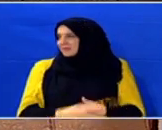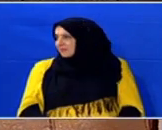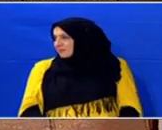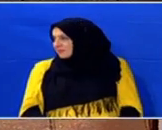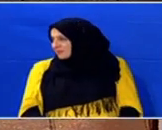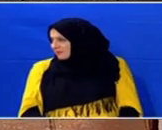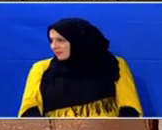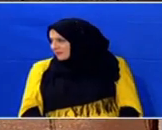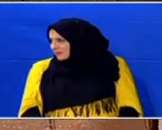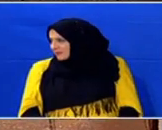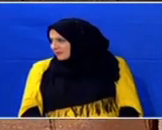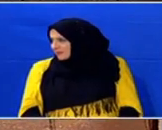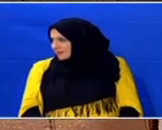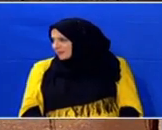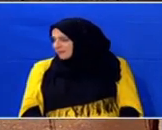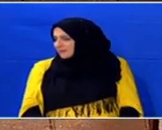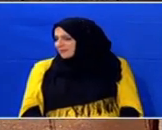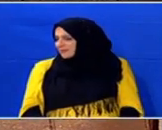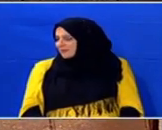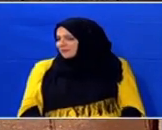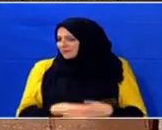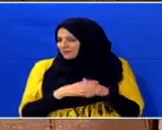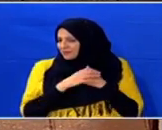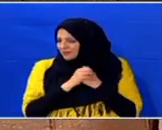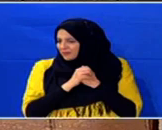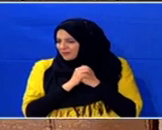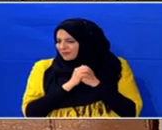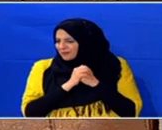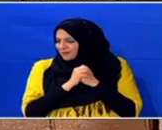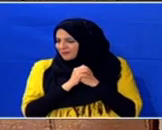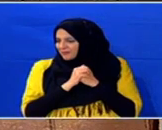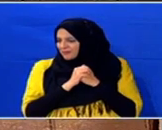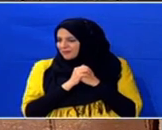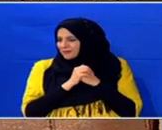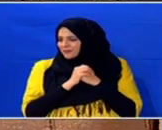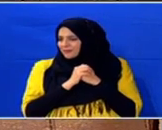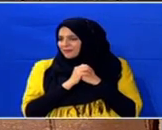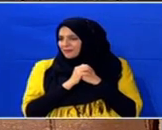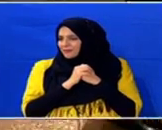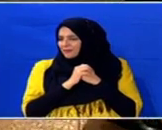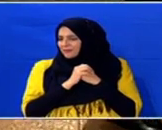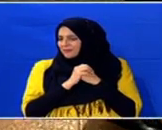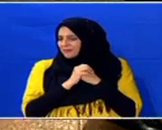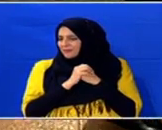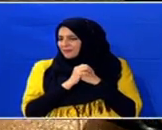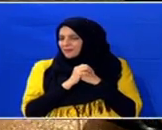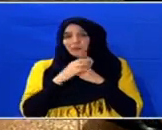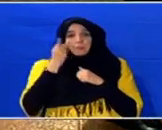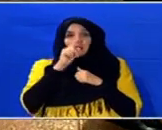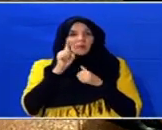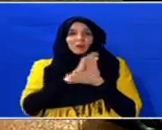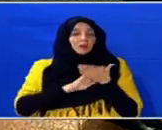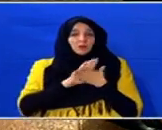يروحوا الناس وهم يقولوا لي ياكل عنده ولا ما يجوزلهمش الماكله هذيك اللي ياكلوها اللي كان منها ولا لا